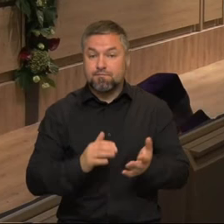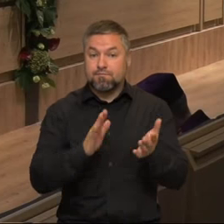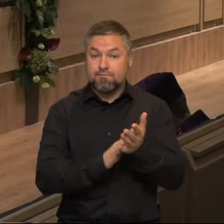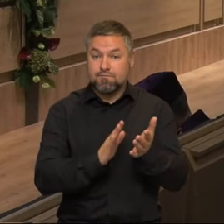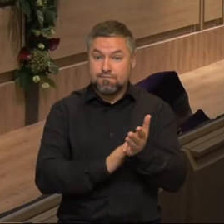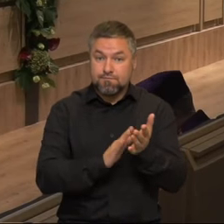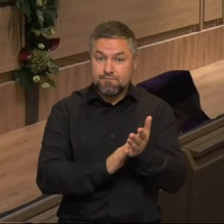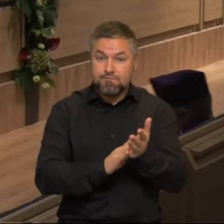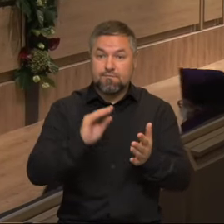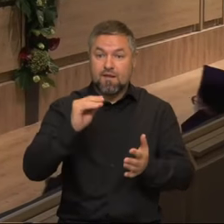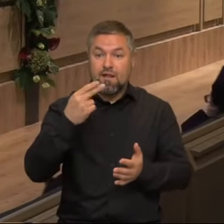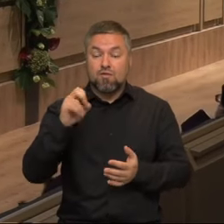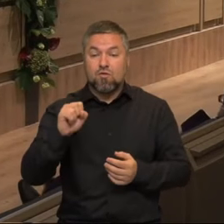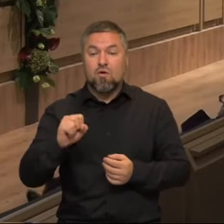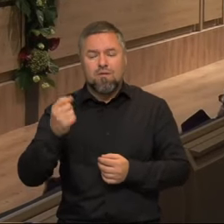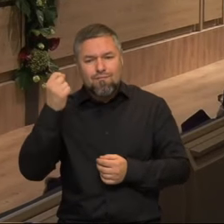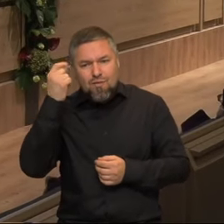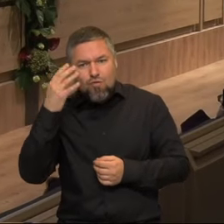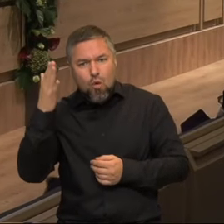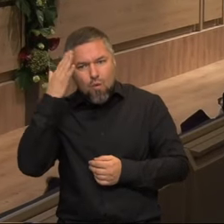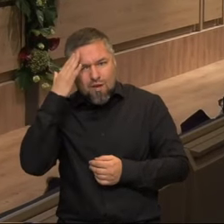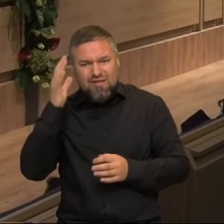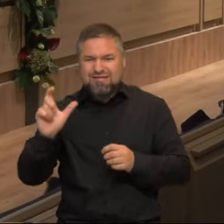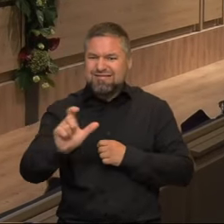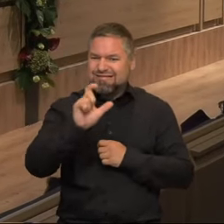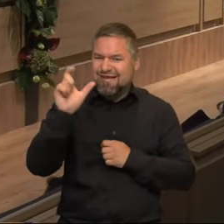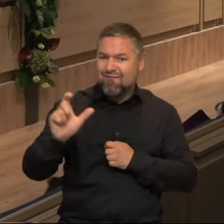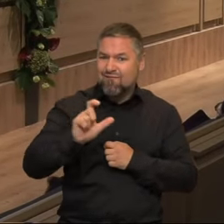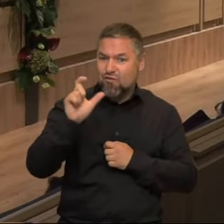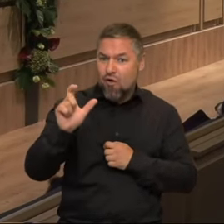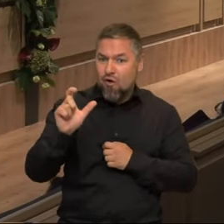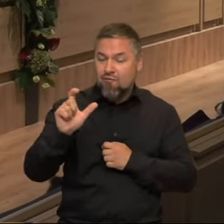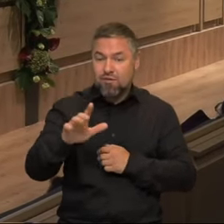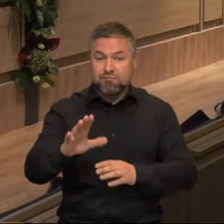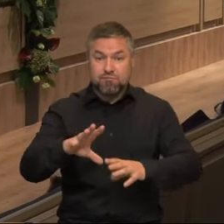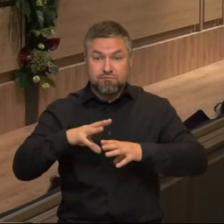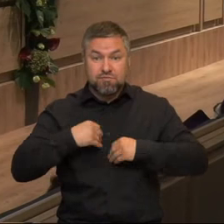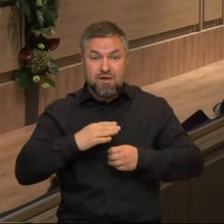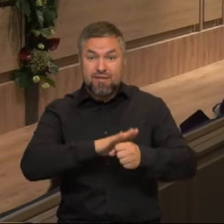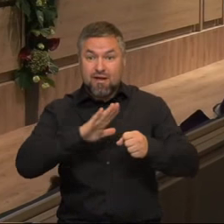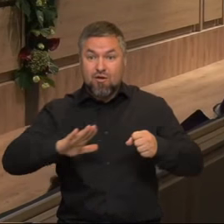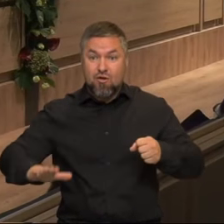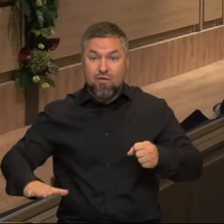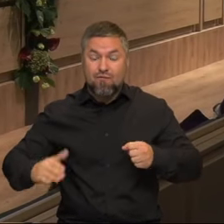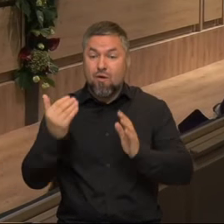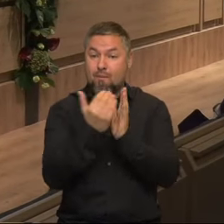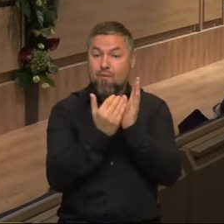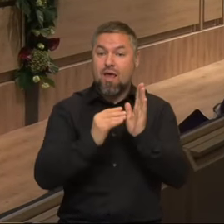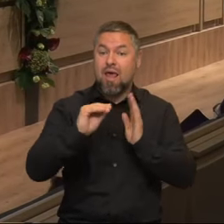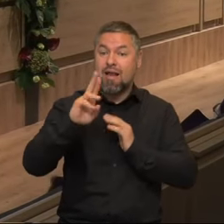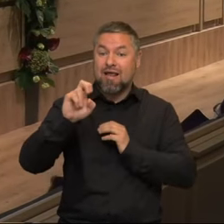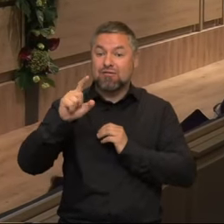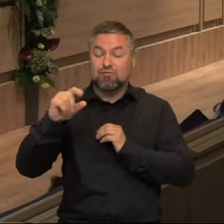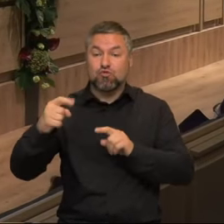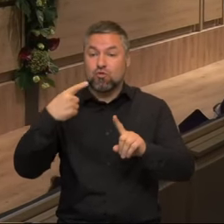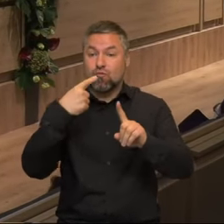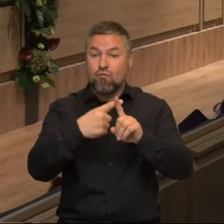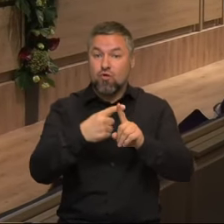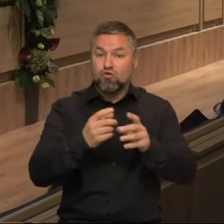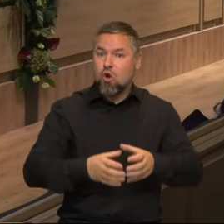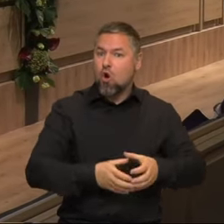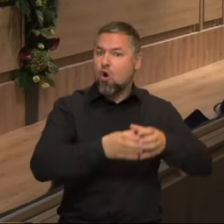Nagroda EDU Inspiracje w kategorii umiejętności cyfrowe, przyznana przez Narodową Agencję Programu Erasmus Plus i Europejski